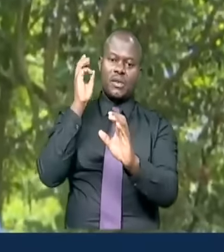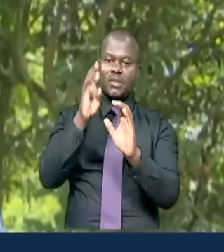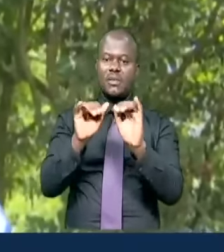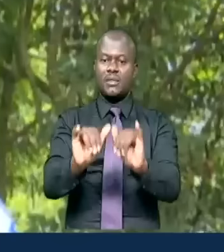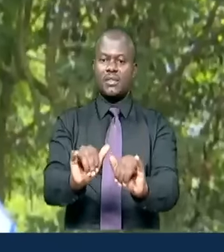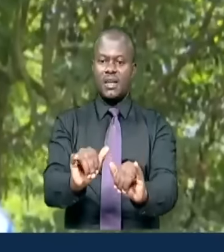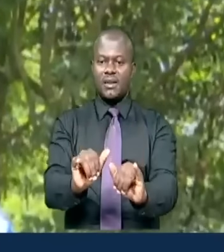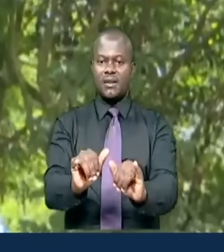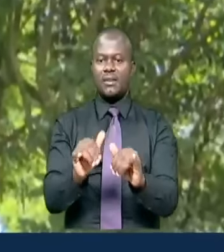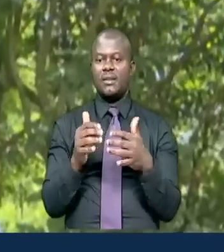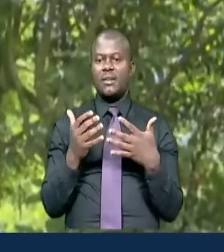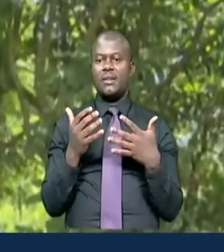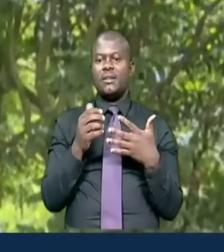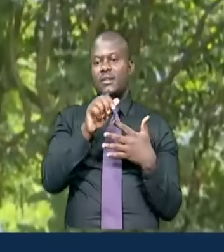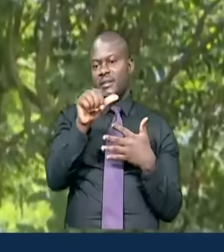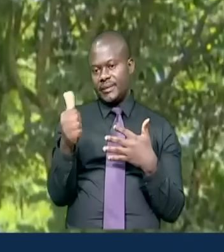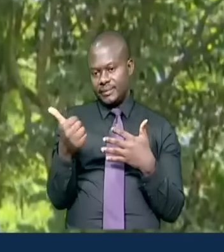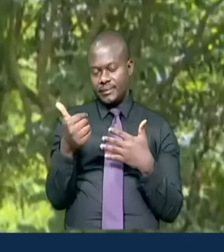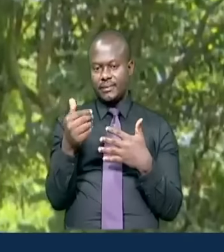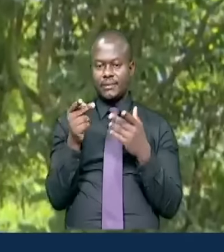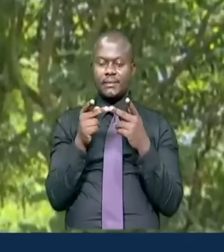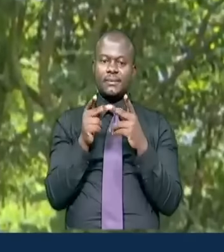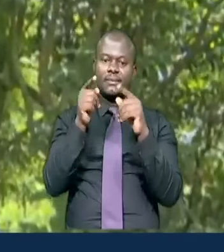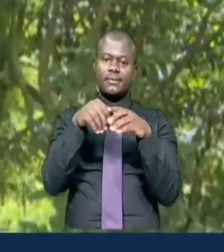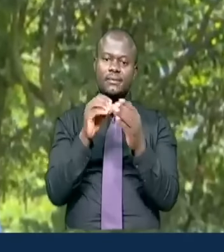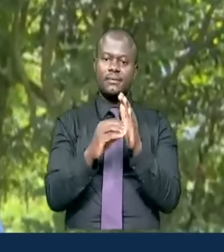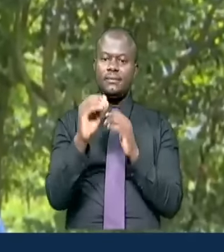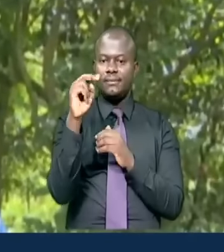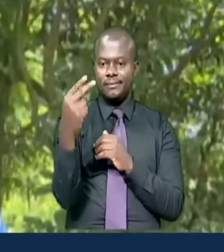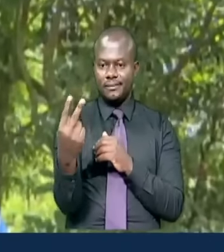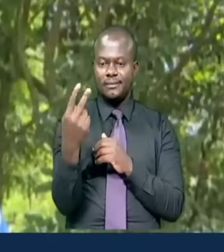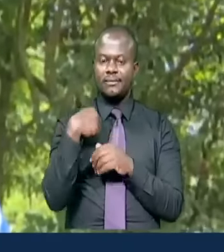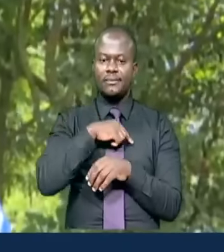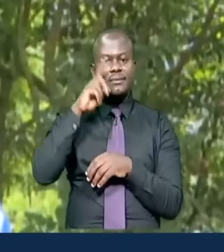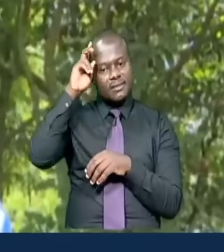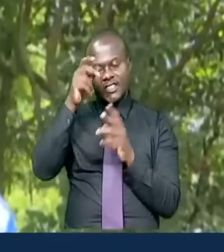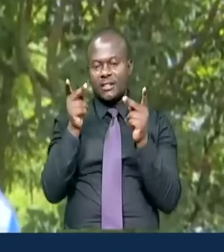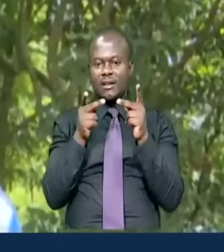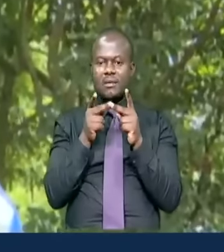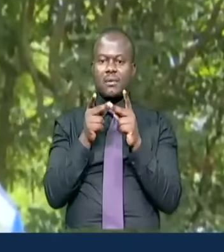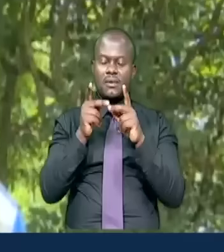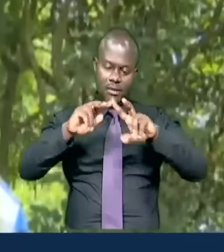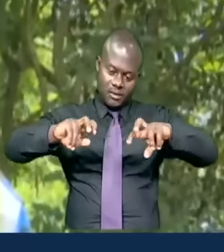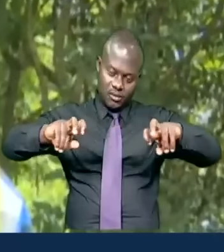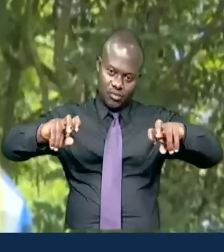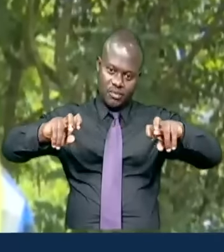gisigaye. Iyindi kindi kizaza muri fazi ya kabiri ndumva araho bazaza